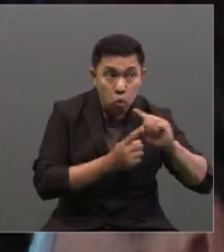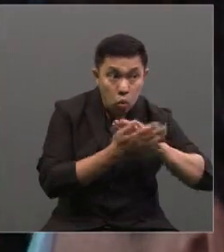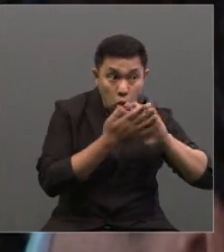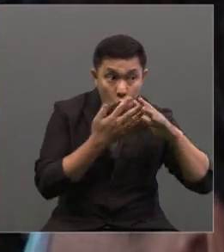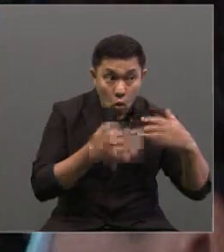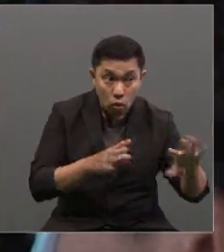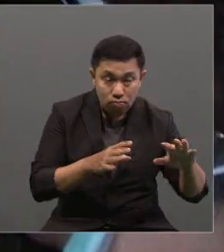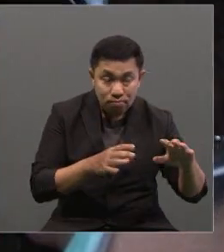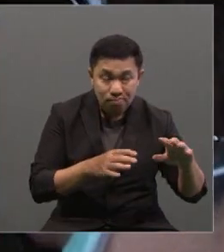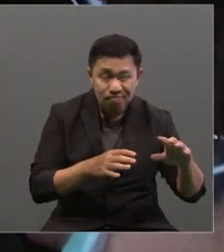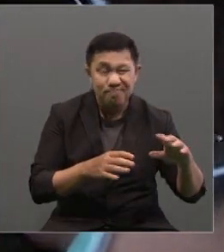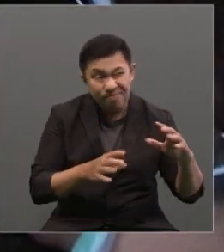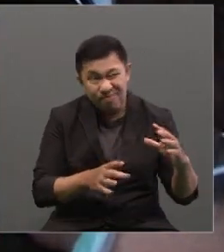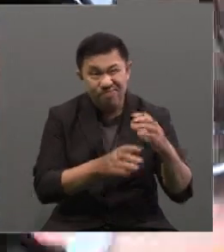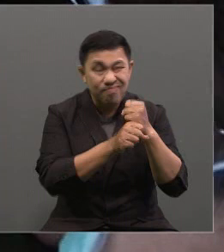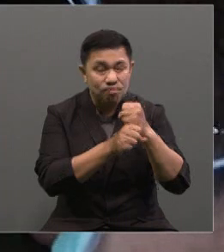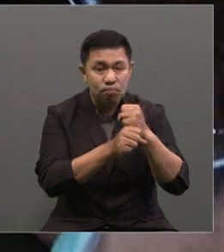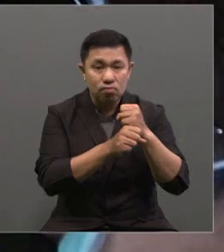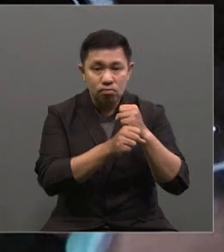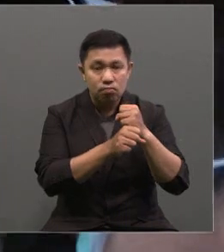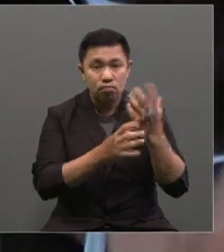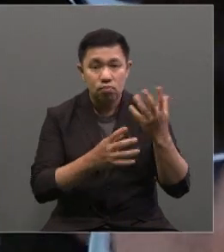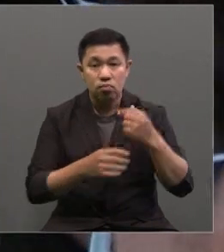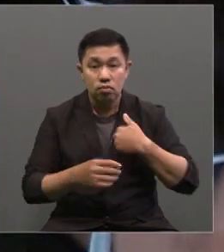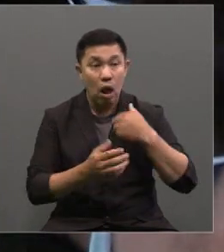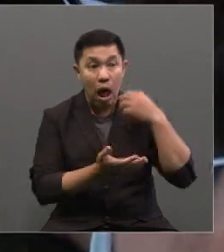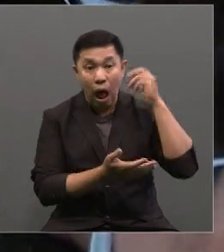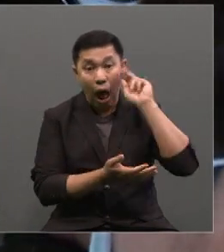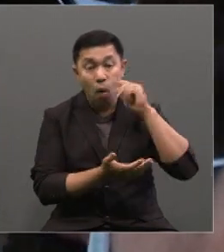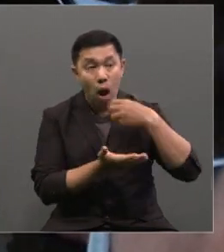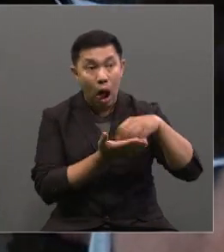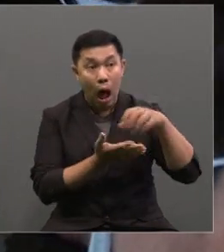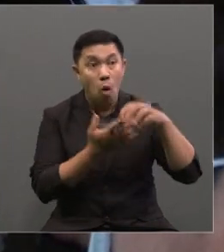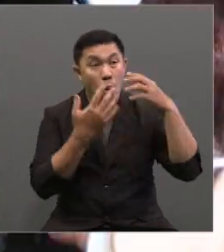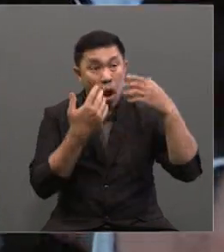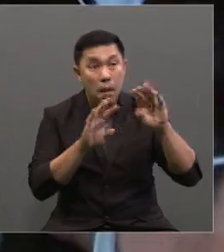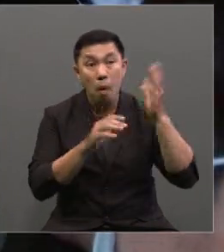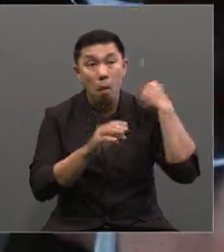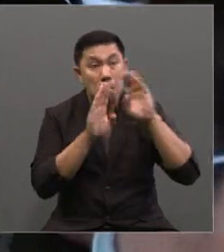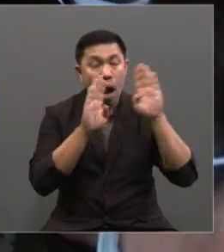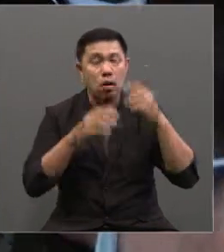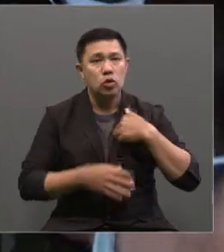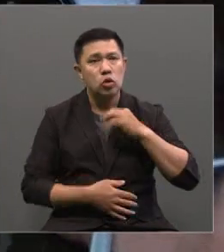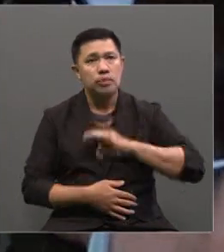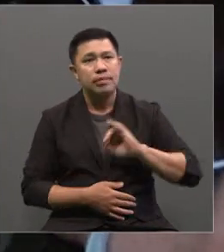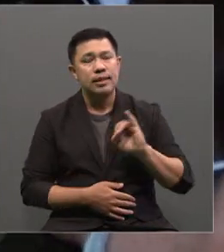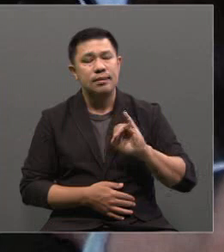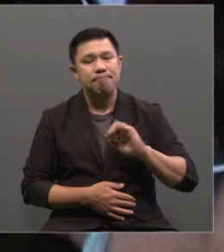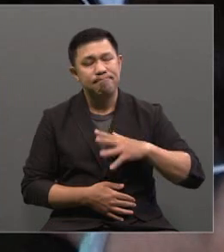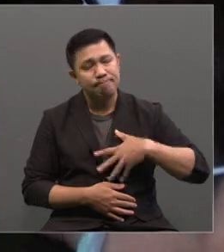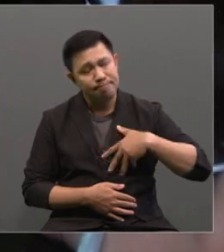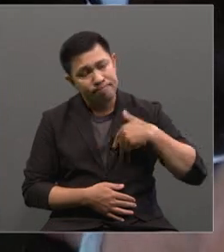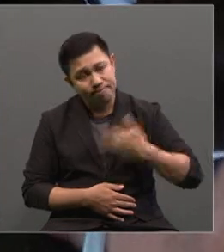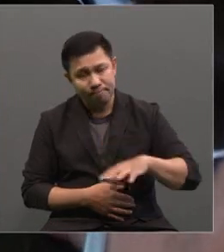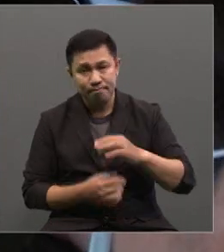วค่อยอัปเดตกันอีกทีถามว่าในวีคนั้นหลังจากที่พูดอะเราก็รู้สึกแย่ไปเลยนะอาทิตย์นึงแต่มันก็เ